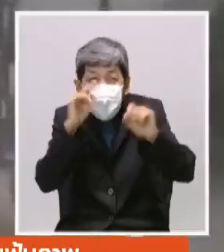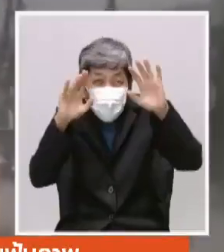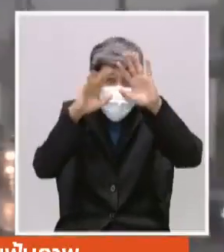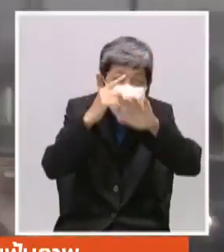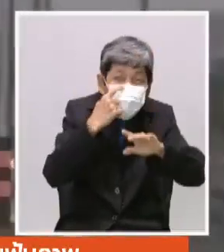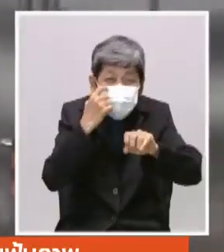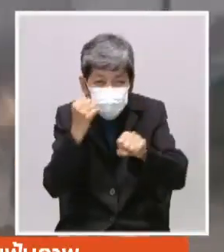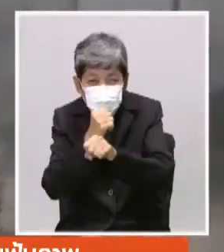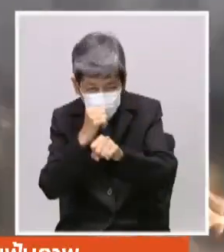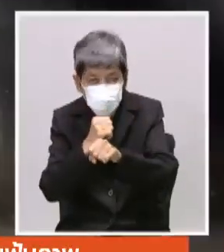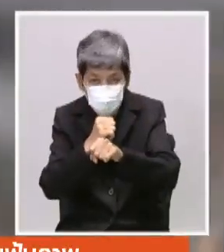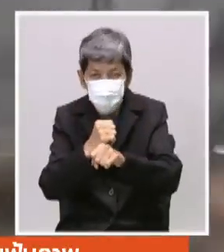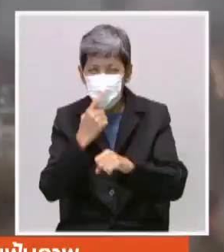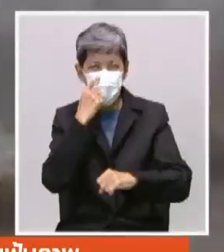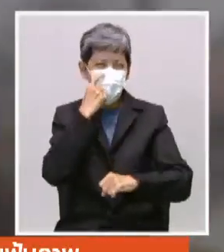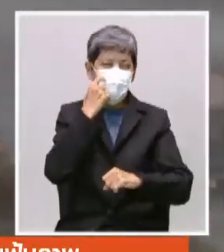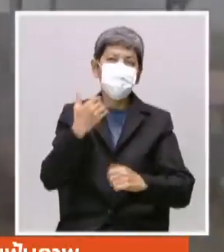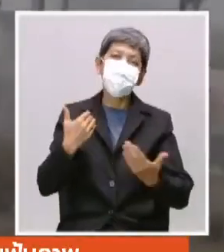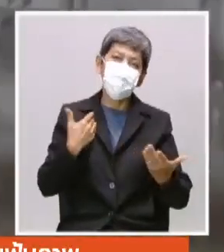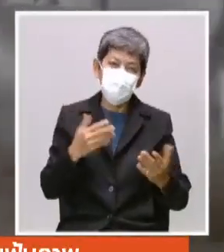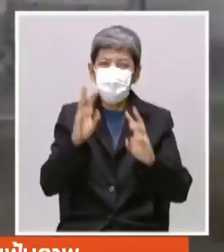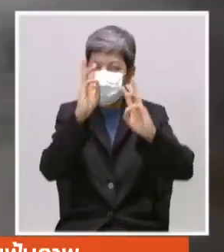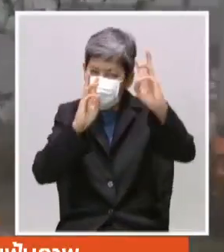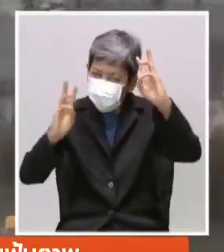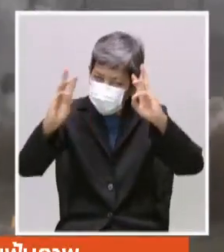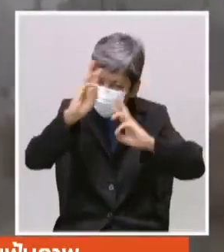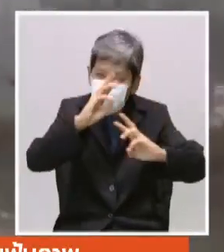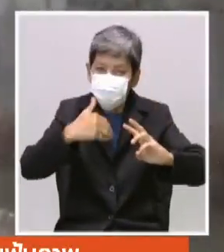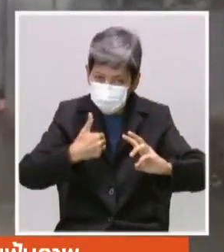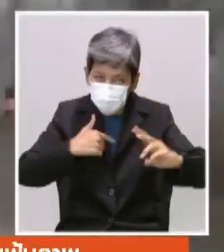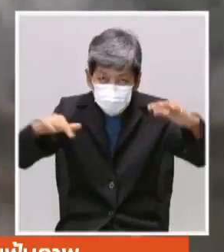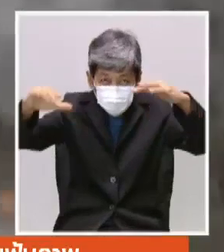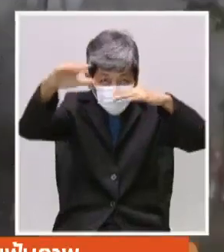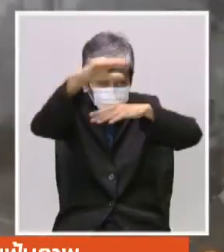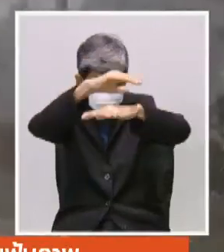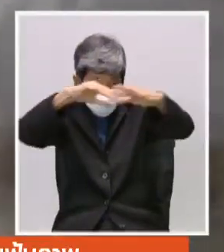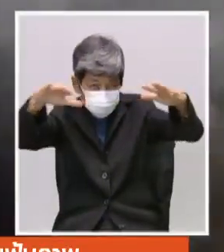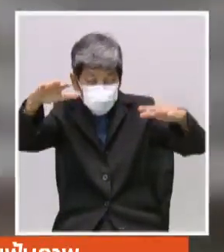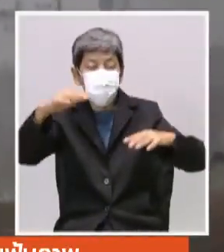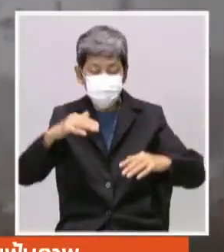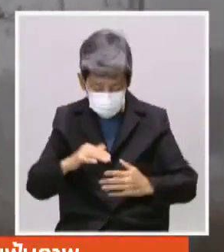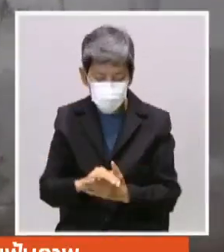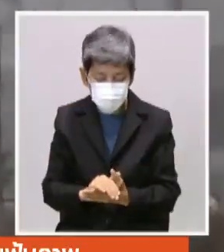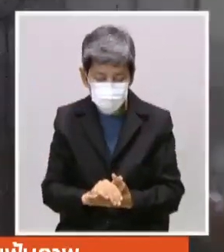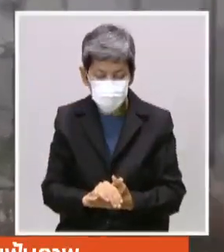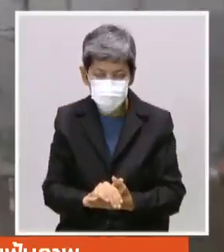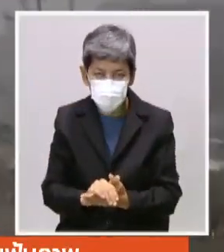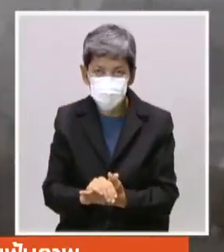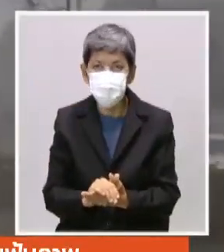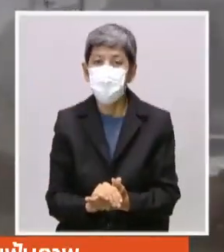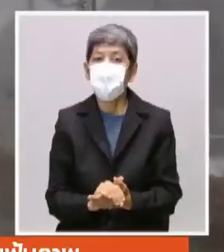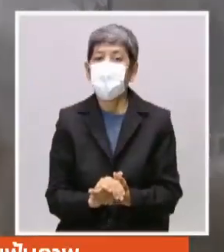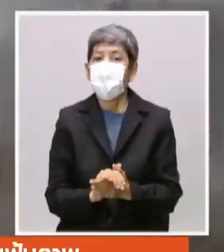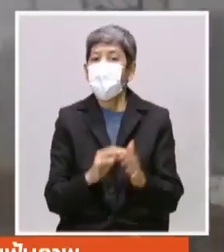มัวนะคะเพราะว่ามีอนุภาคที่มองไม่เห็นอย่างเช่นฝุ่นละอองเนี่ยไปแขวนลอยอยู่ในอากาศเป็นจำนวนมากนั่นเองนะคะ